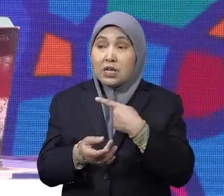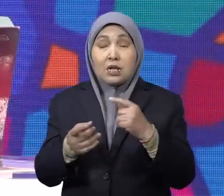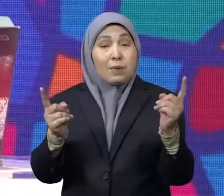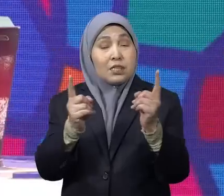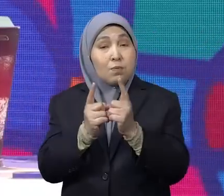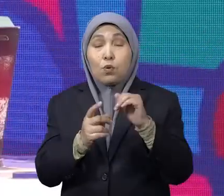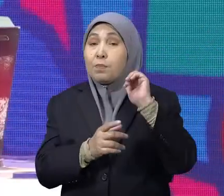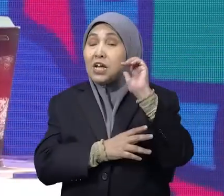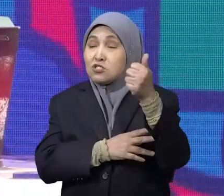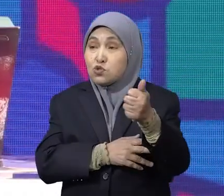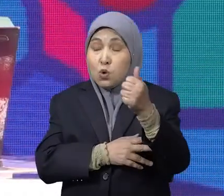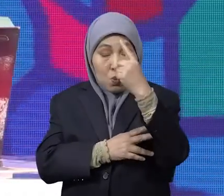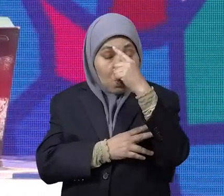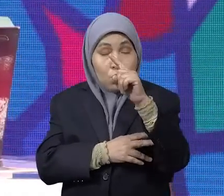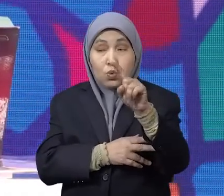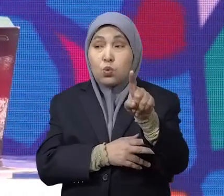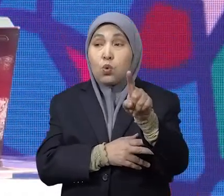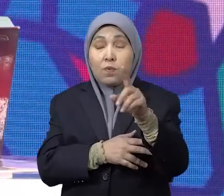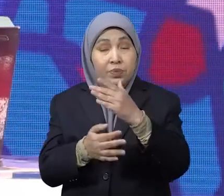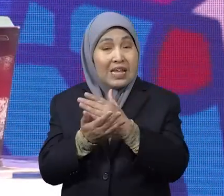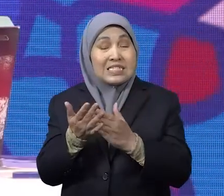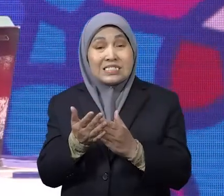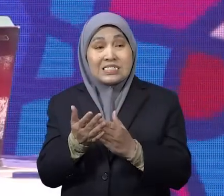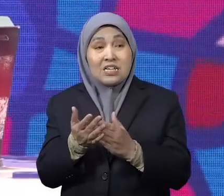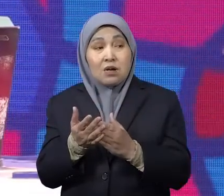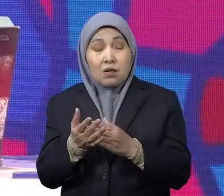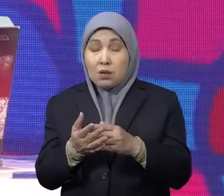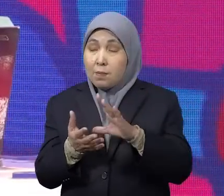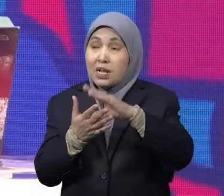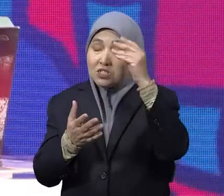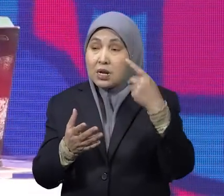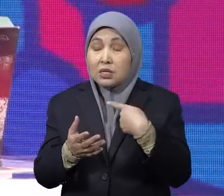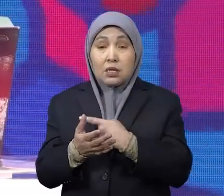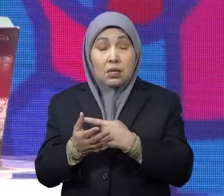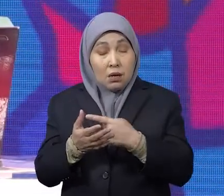bertemu besok untuk sesi ataupun pengajian kita yang